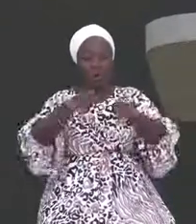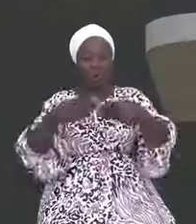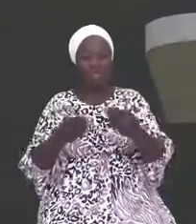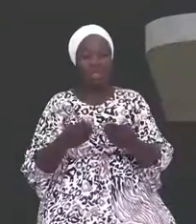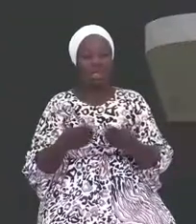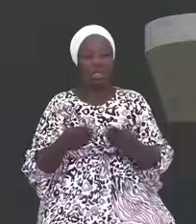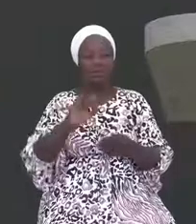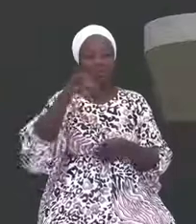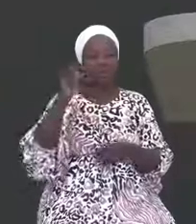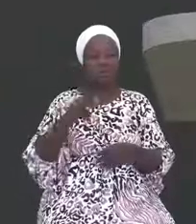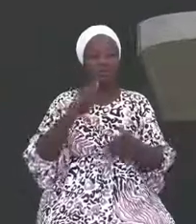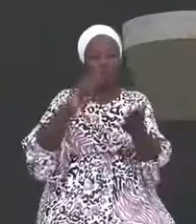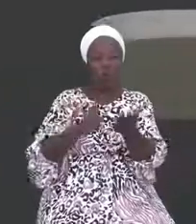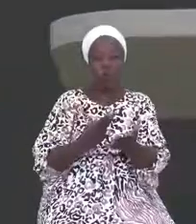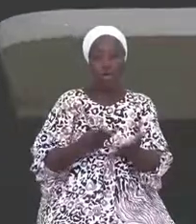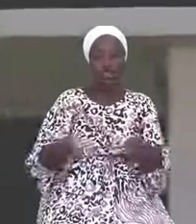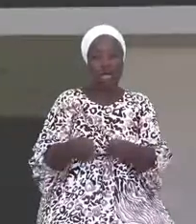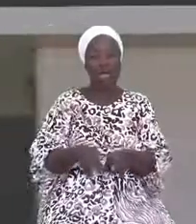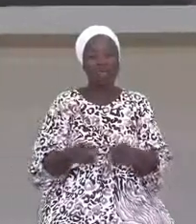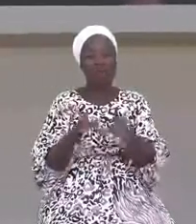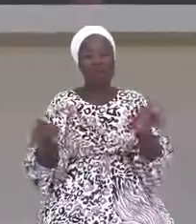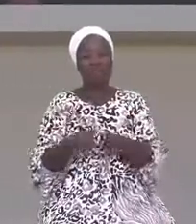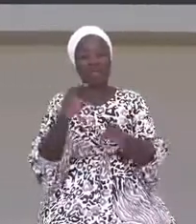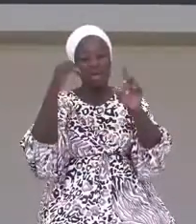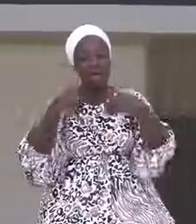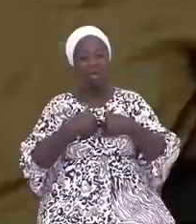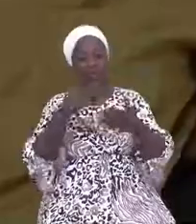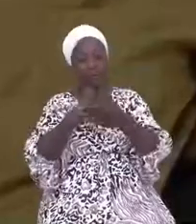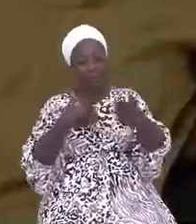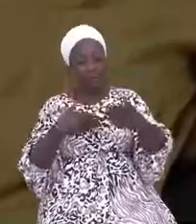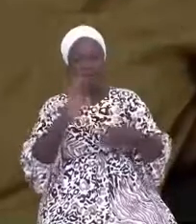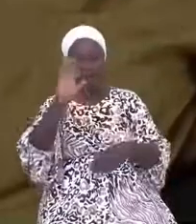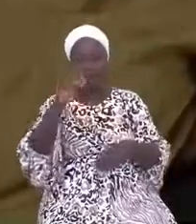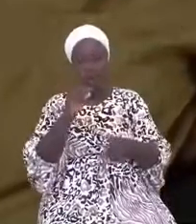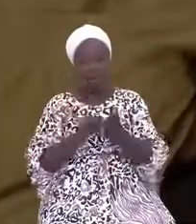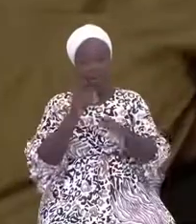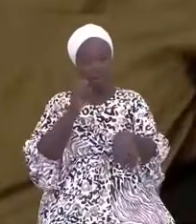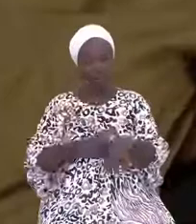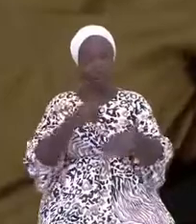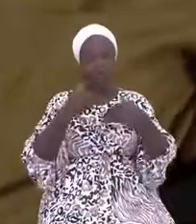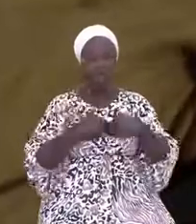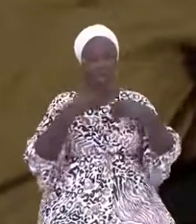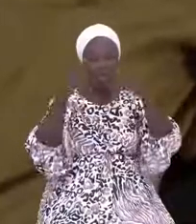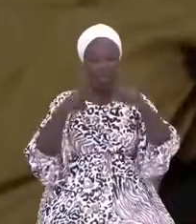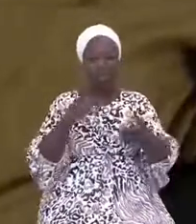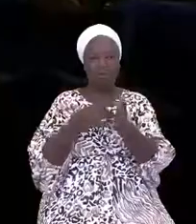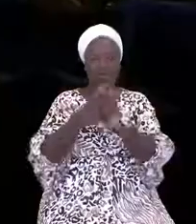avait possédé. Ton heure a sonné. J'ai dit ton heure a